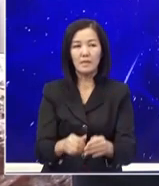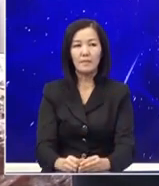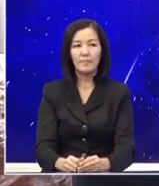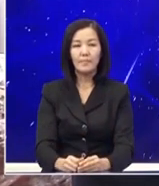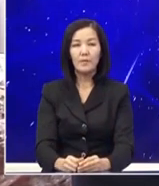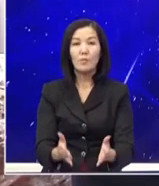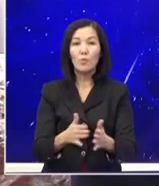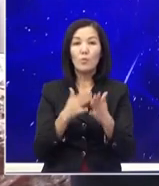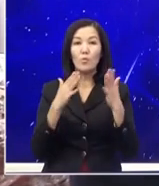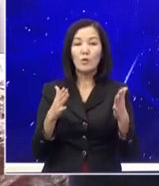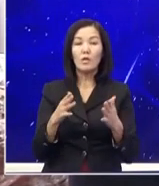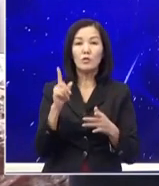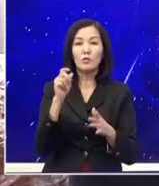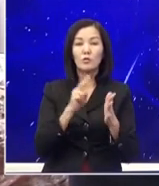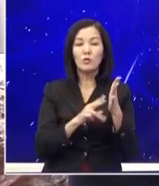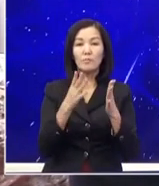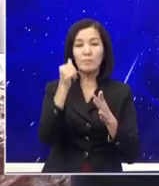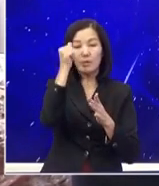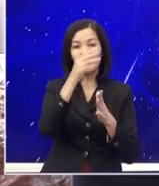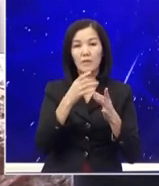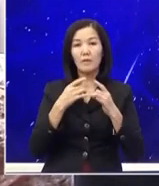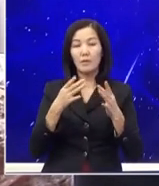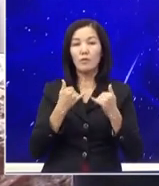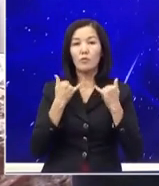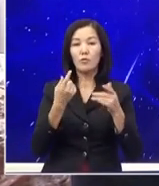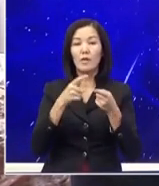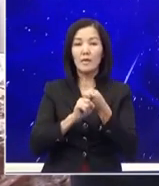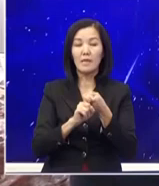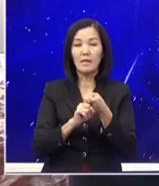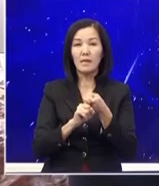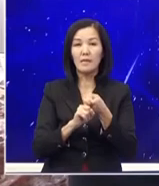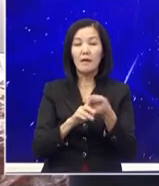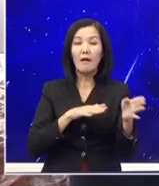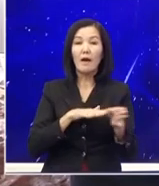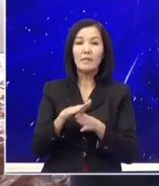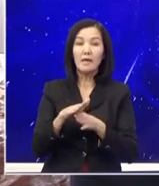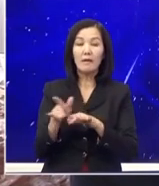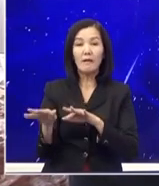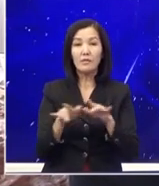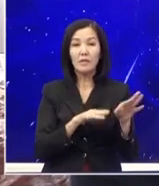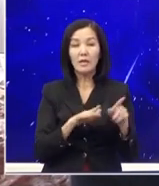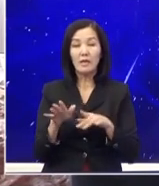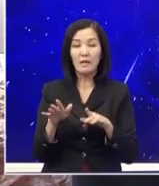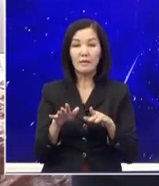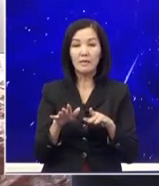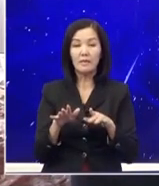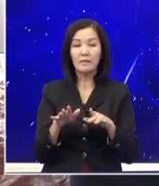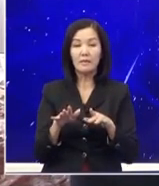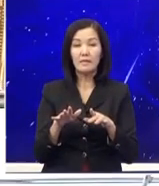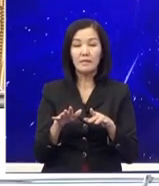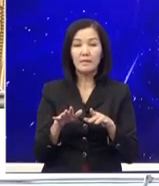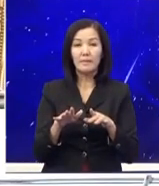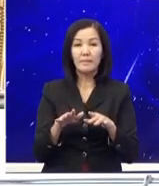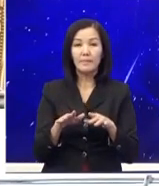Абай Құнанбайұлының 175 жылдық мерейтойына байланысты атқарылған шаралардың бір парасы ретінде қабылдап